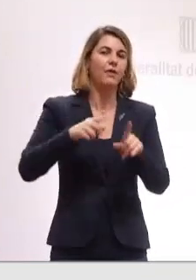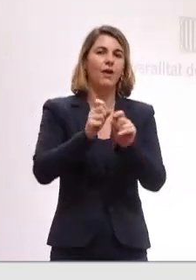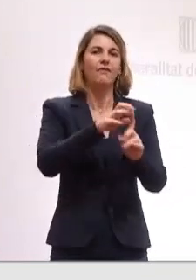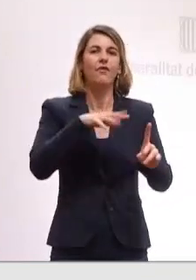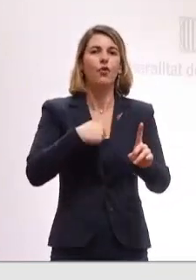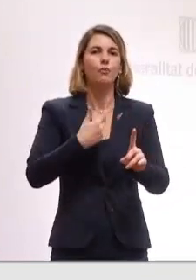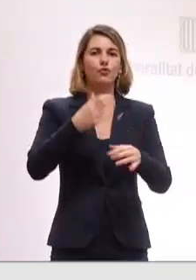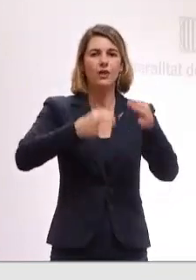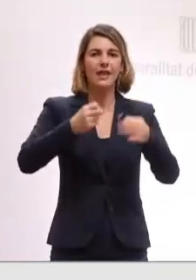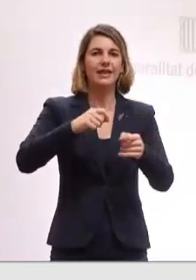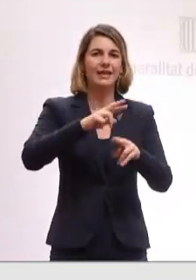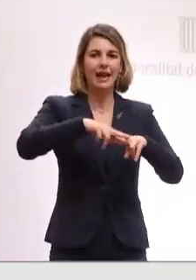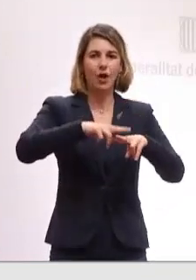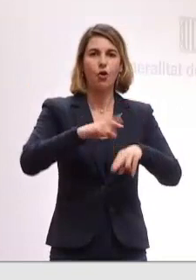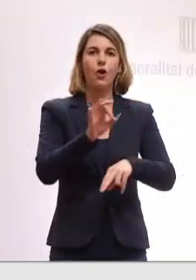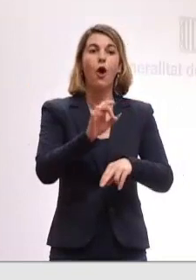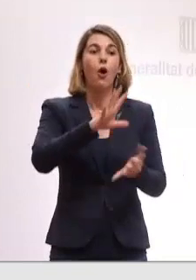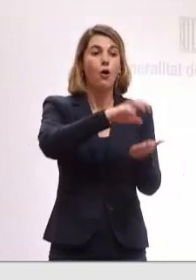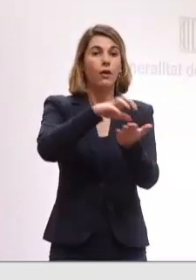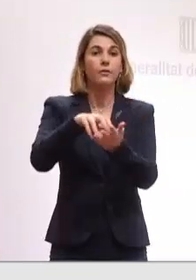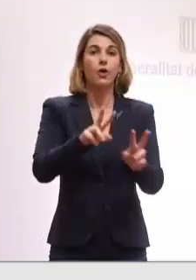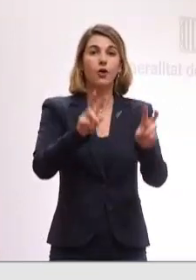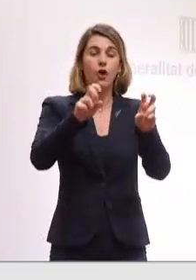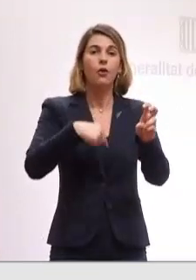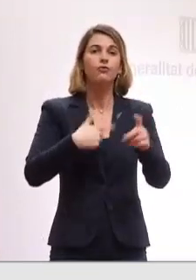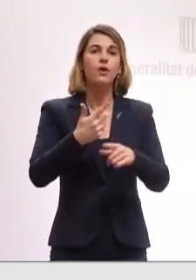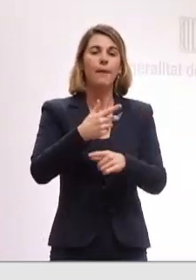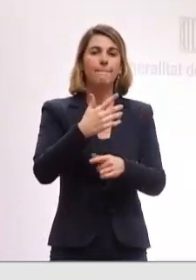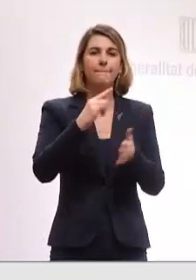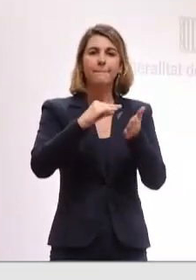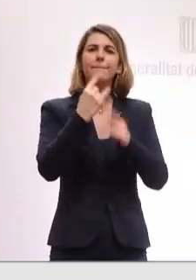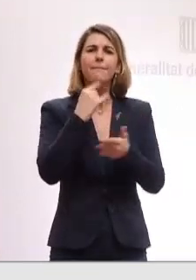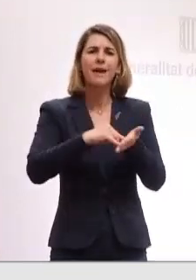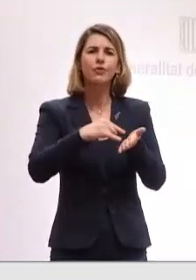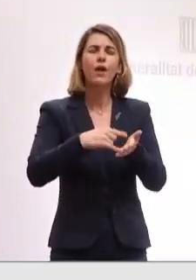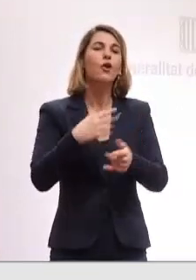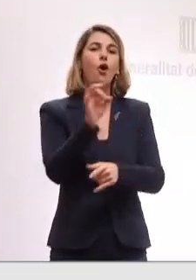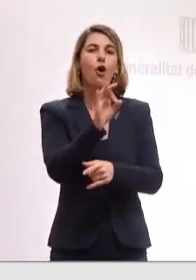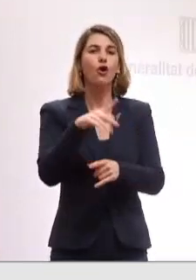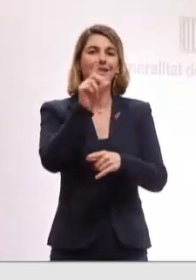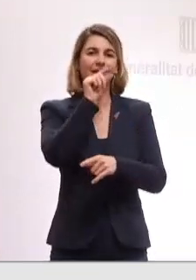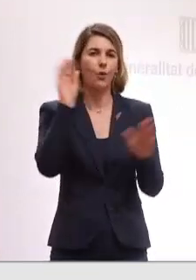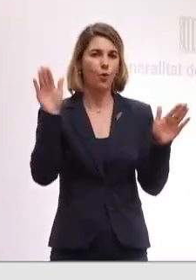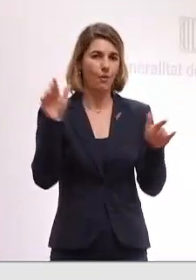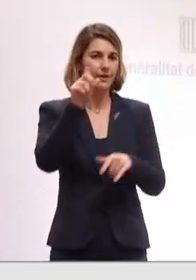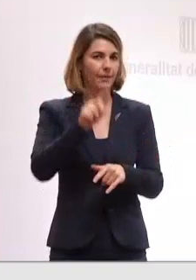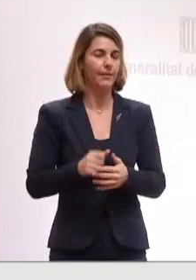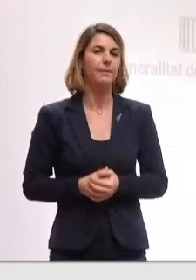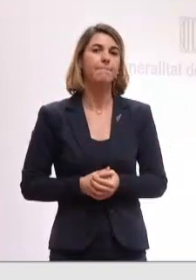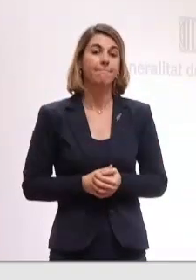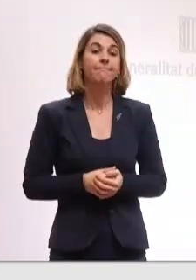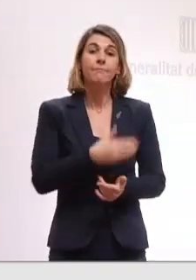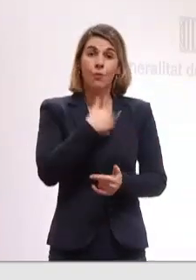Judicial de Tarragona o els nous equipaments a Martorell o Santa Coloma. Per això també hem volgut